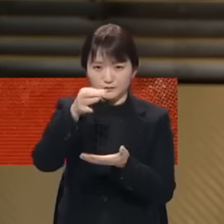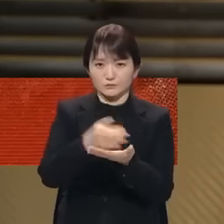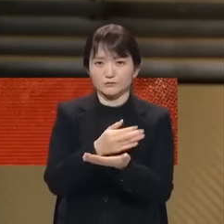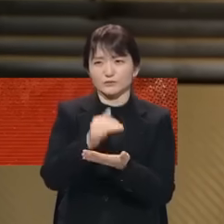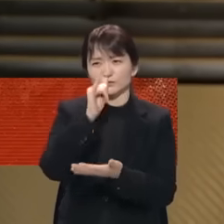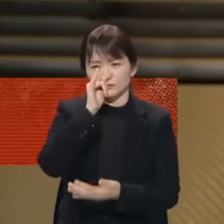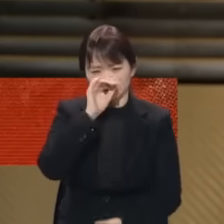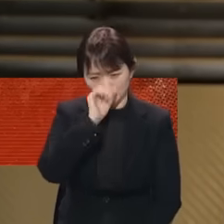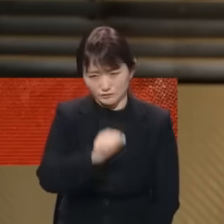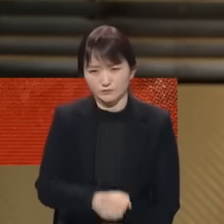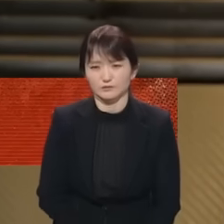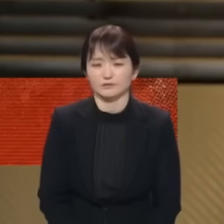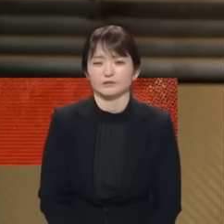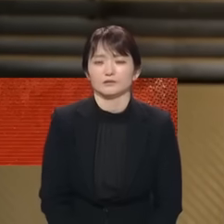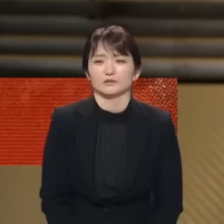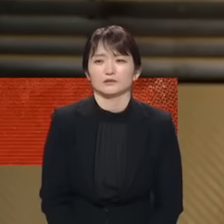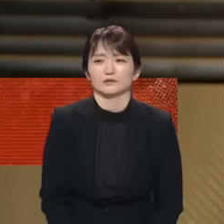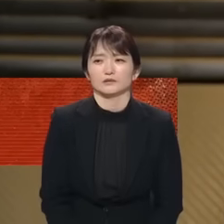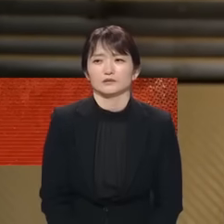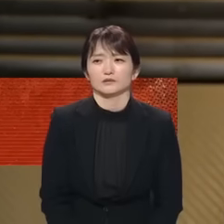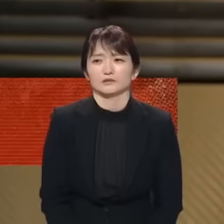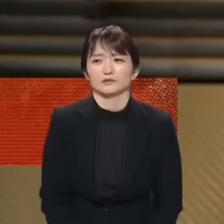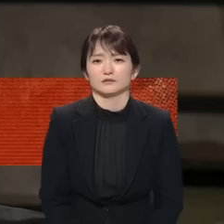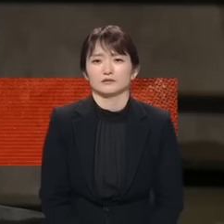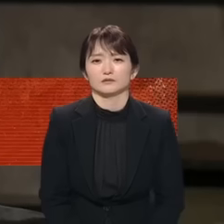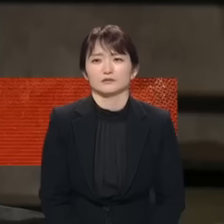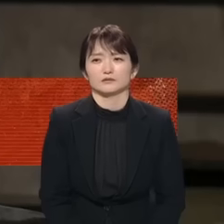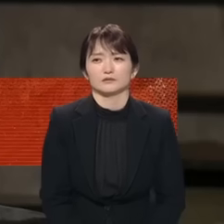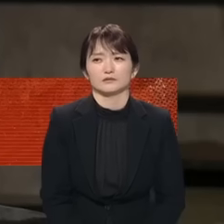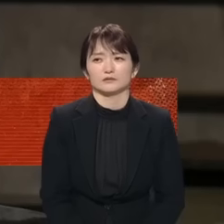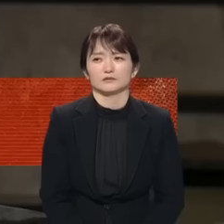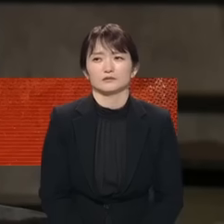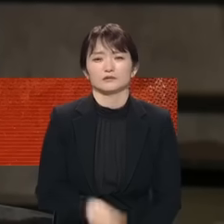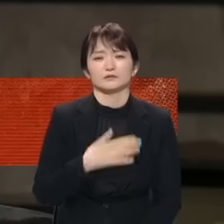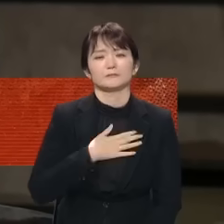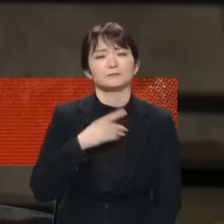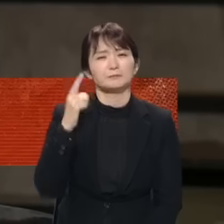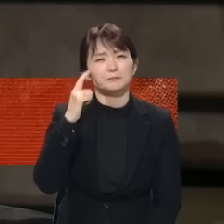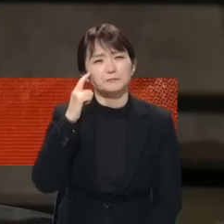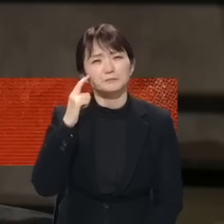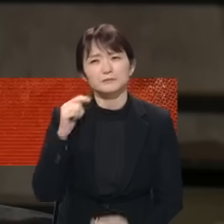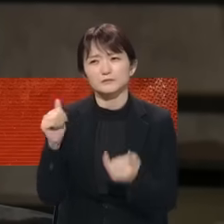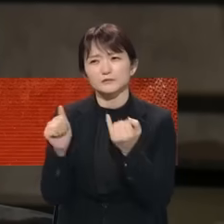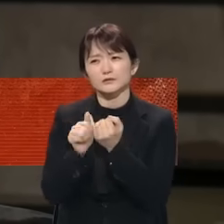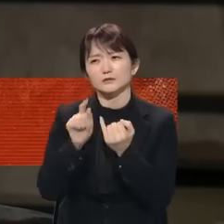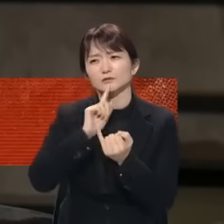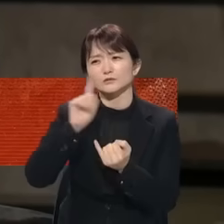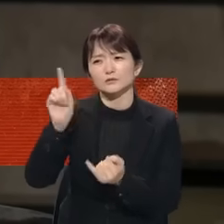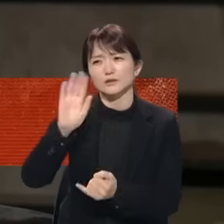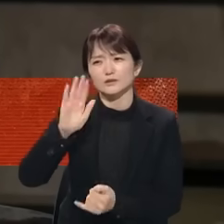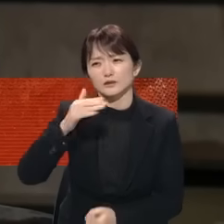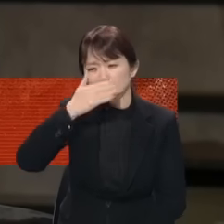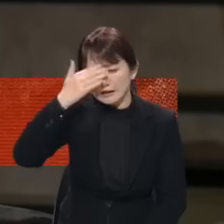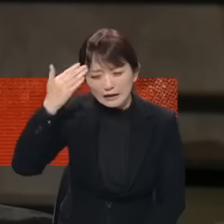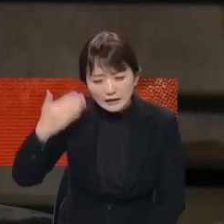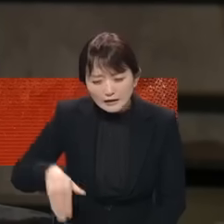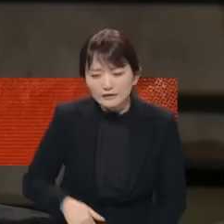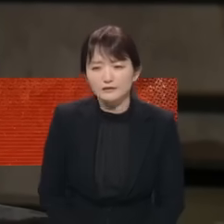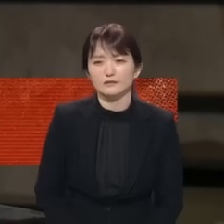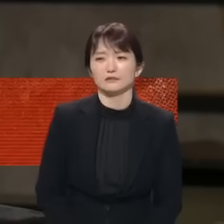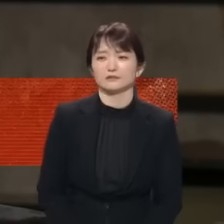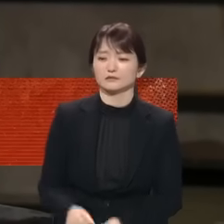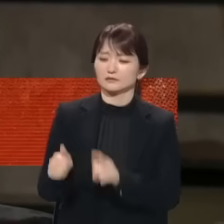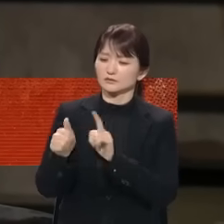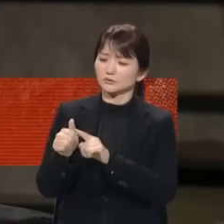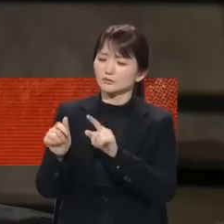수 있으면 좋을 것 같습니다 자 교수님도 한 말씀요 아네 저는 들으면서 아 혼인 신고 안 한게 정말 다행이다 도대체이 남자랑 왜